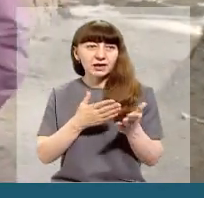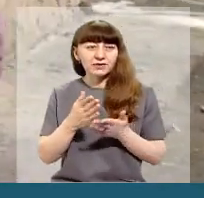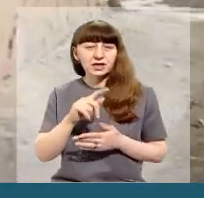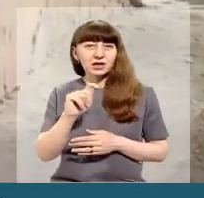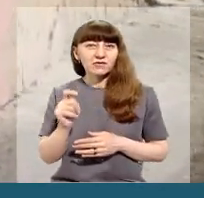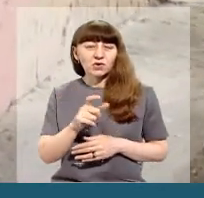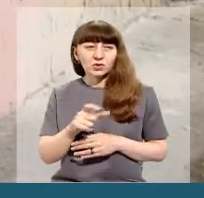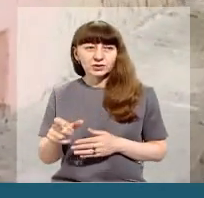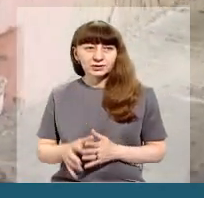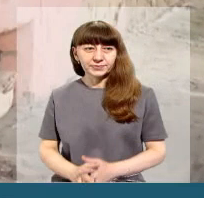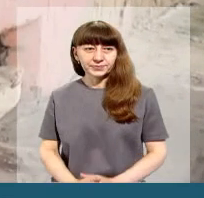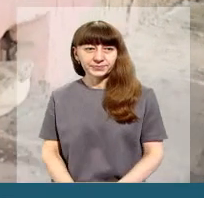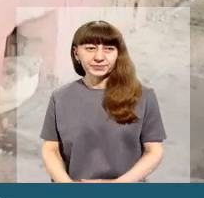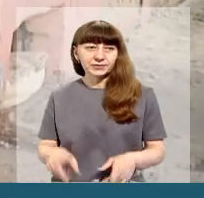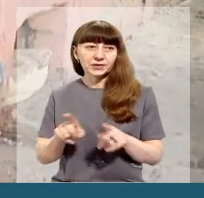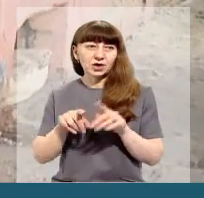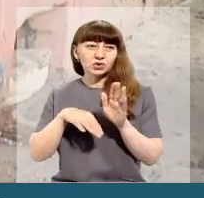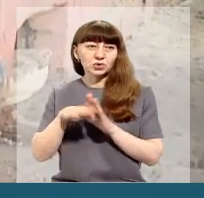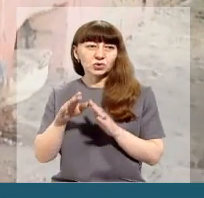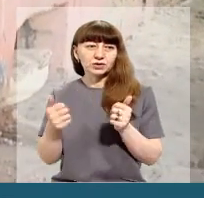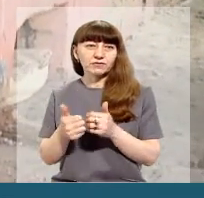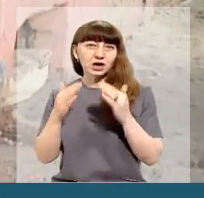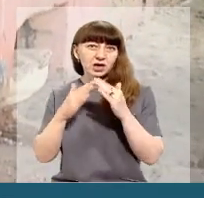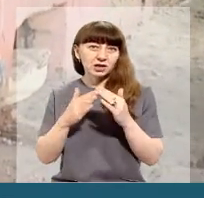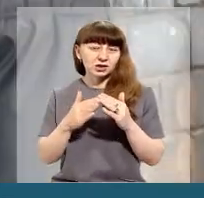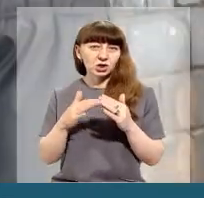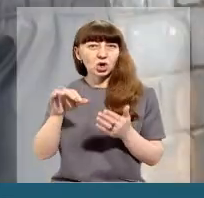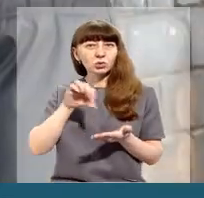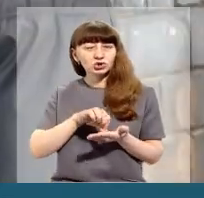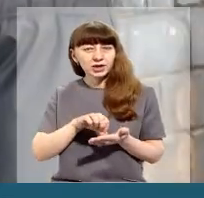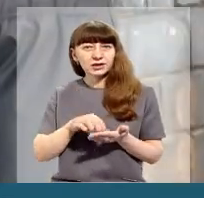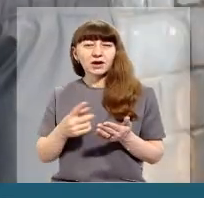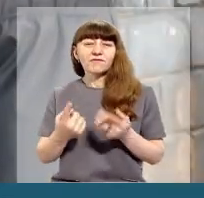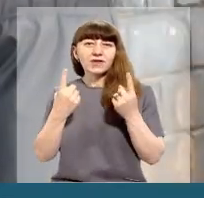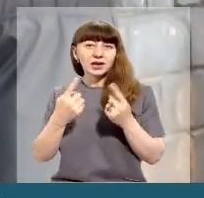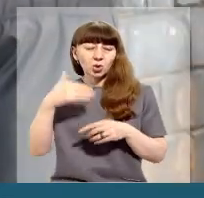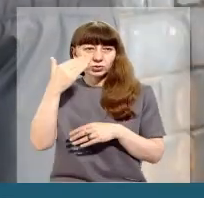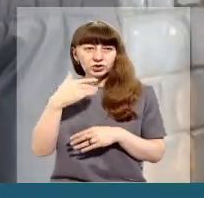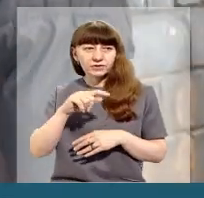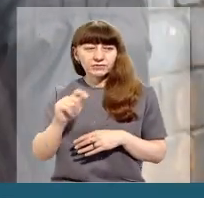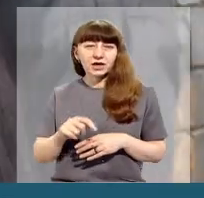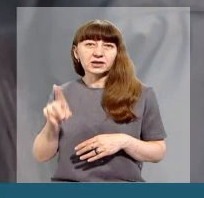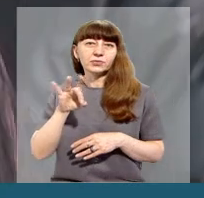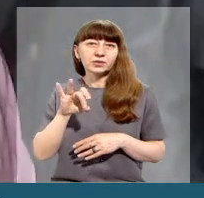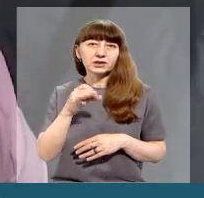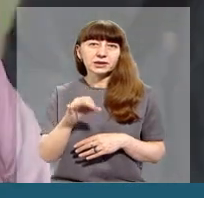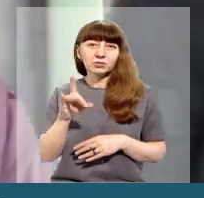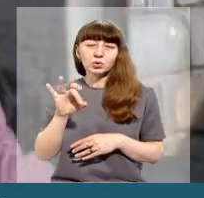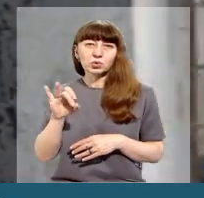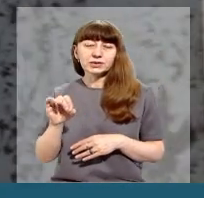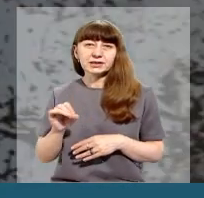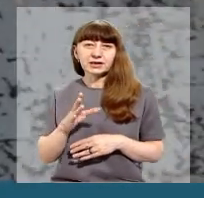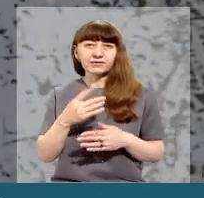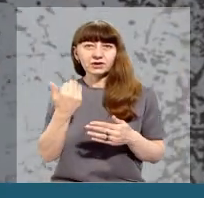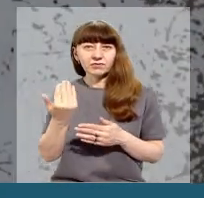значимой дате трудовые отряды также благоустроили дворы участников Великой Отечественной войны. Среди них Дмитрий Яковлевич Брусник. Его боевой